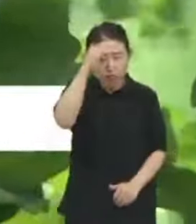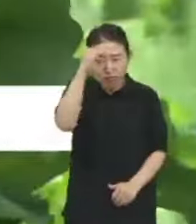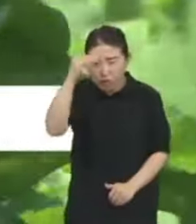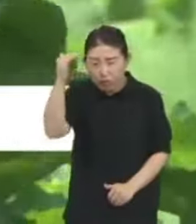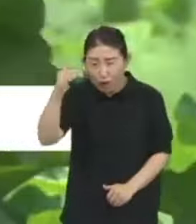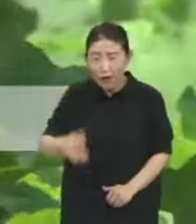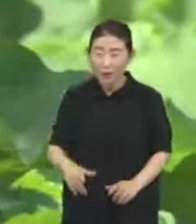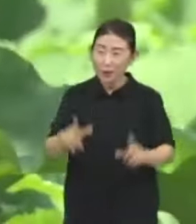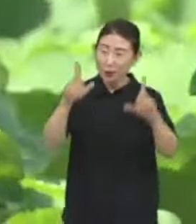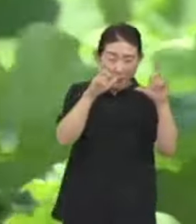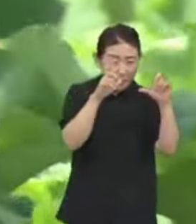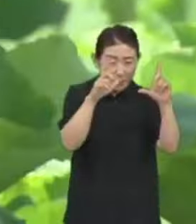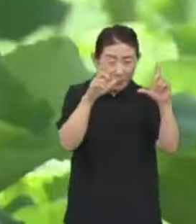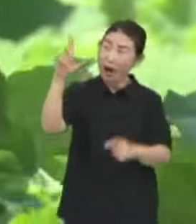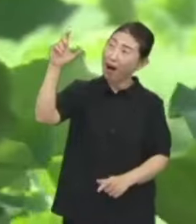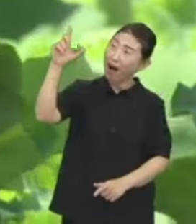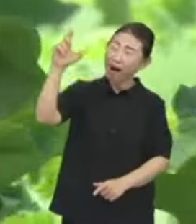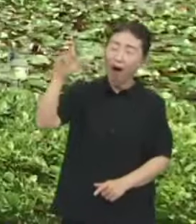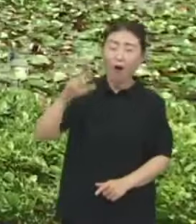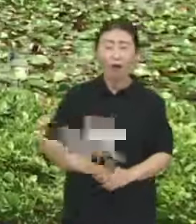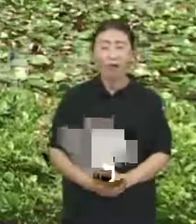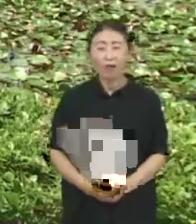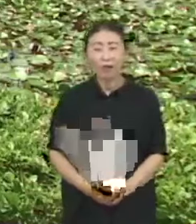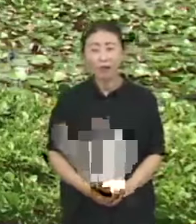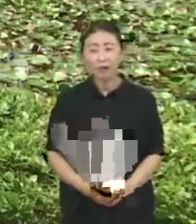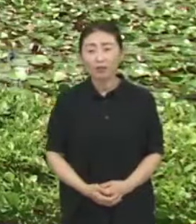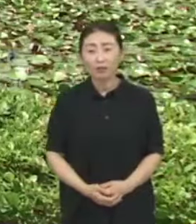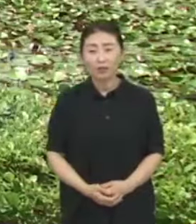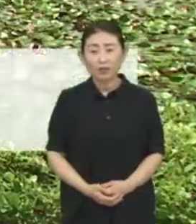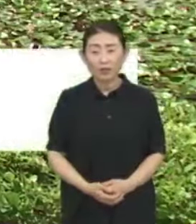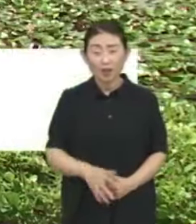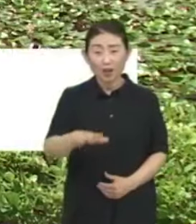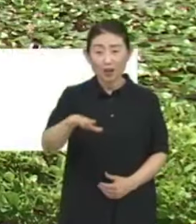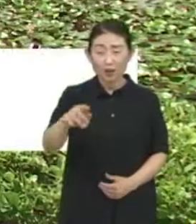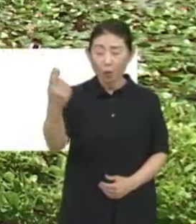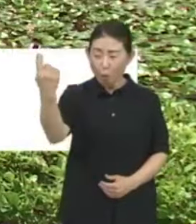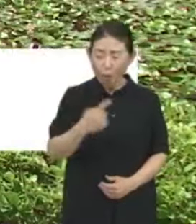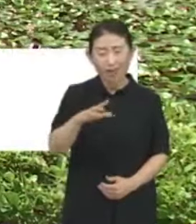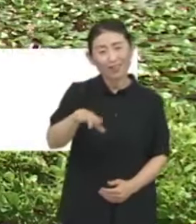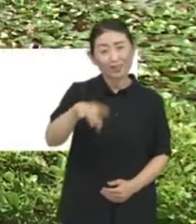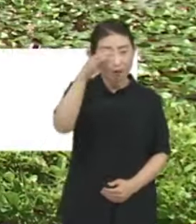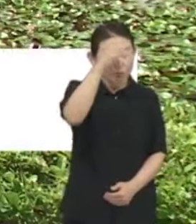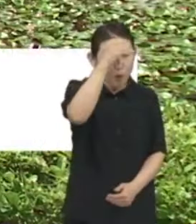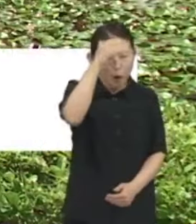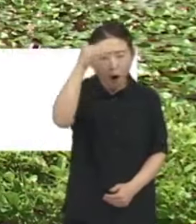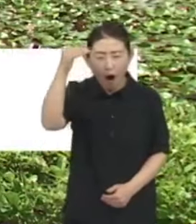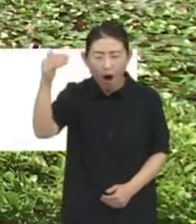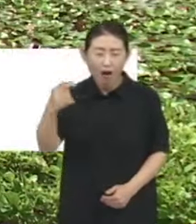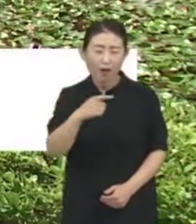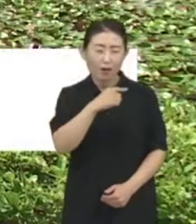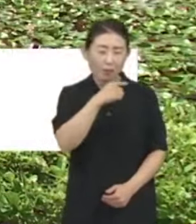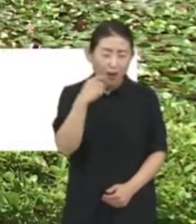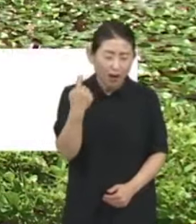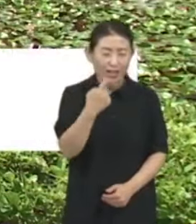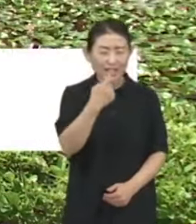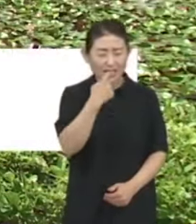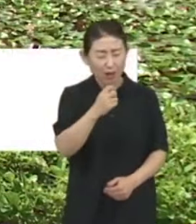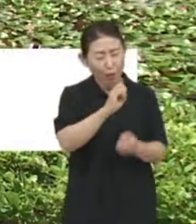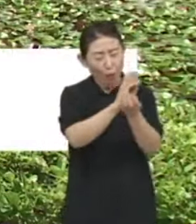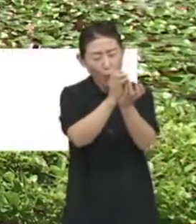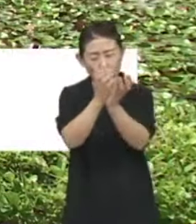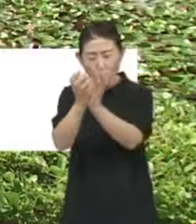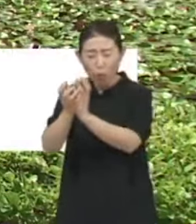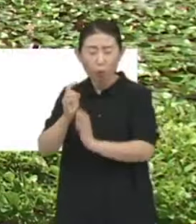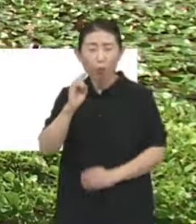즐거운 추억을 담느라 여념이 없습니다. 연꽃축제 처음 왔는데 연꽃들 알록달록해서 너무 예쁘고